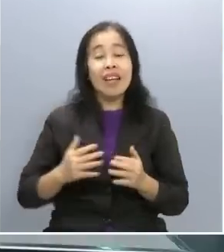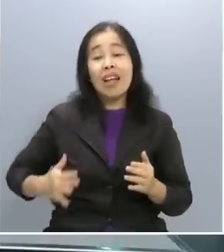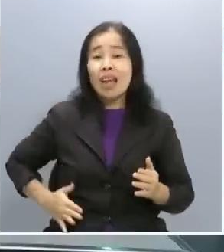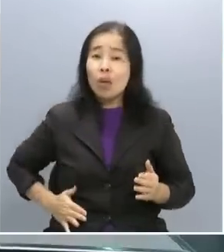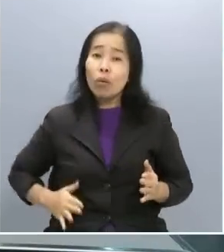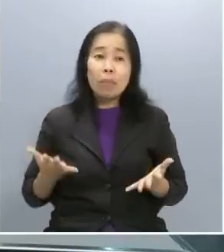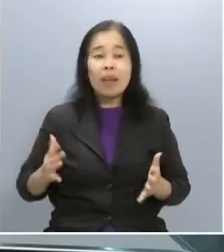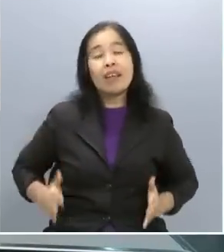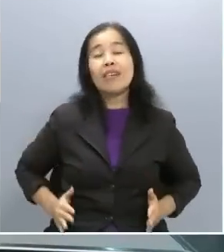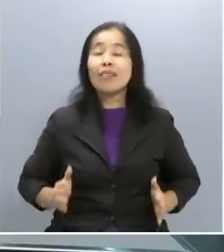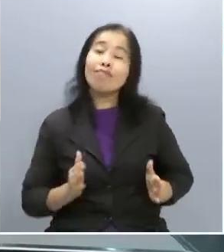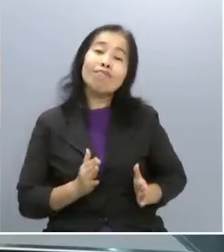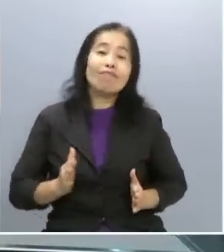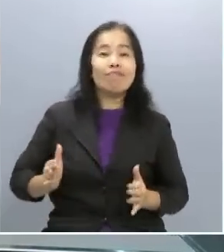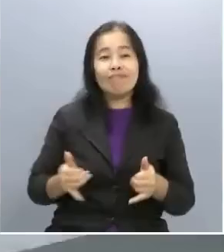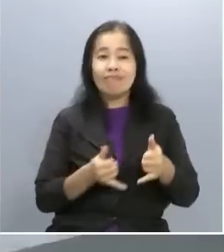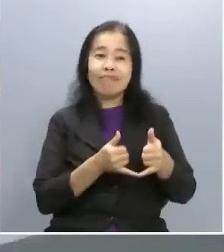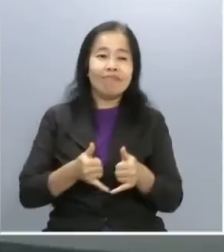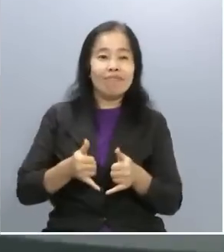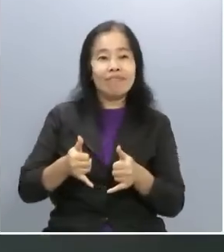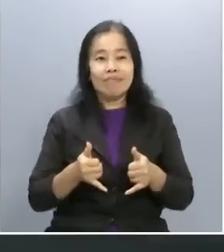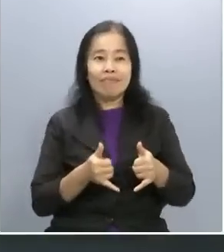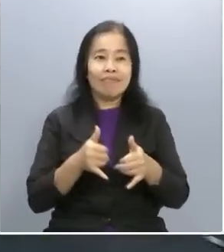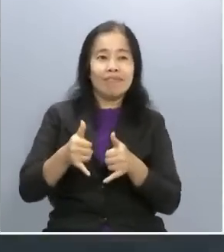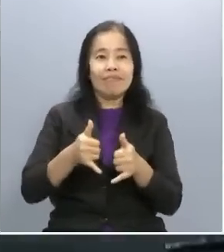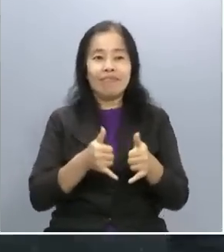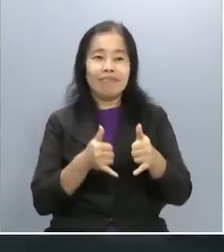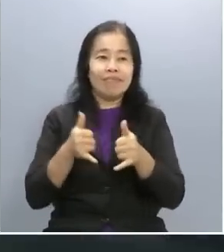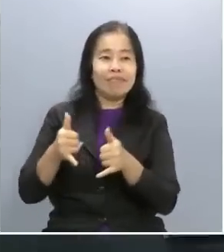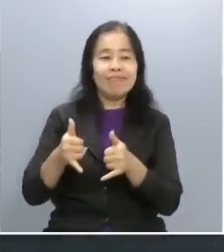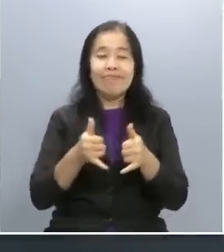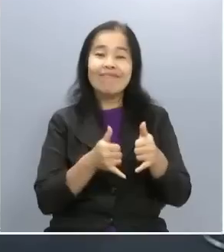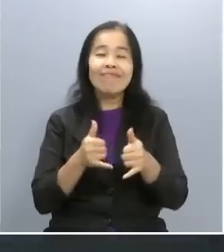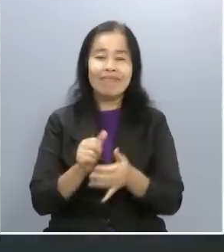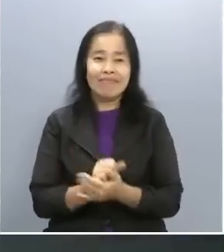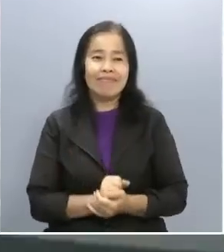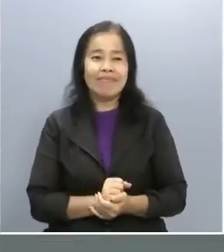เขาก็โยกตาม ไหนโยกยังไงคะ โยกตามที่นี